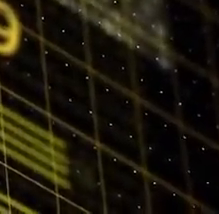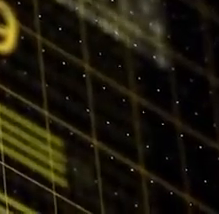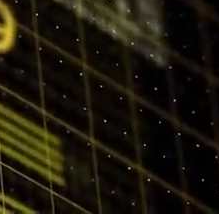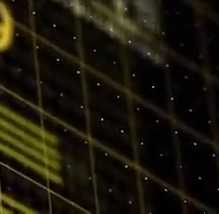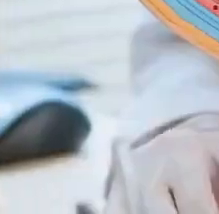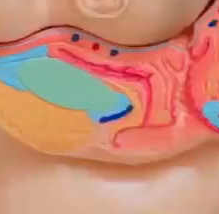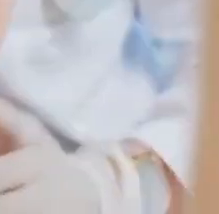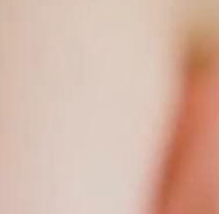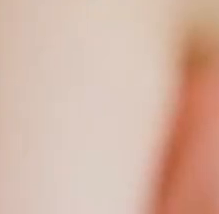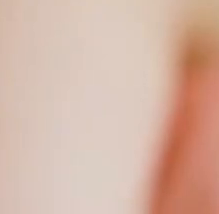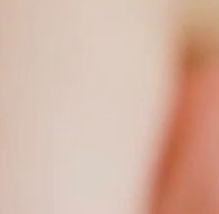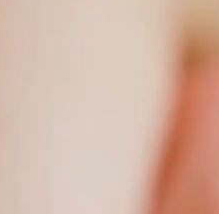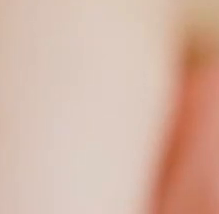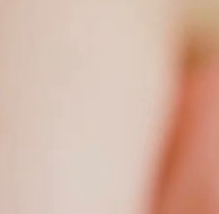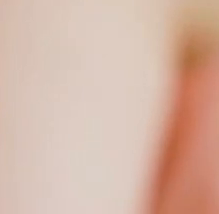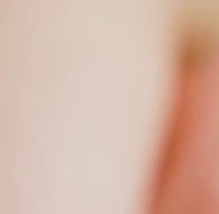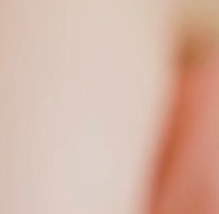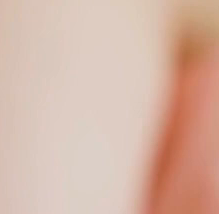k